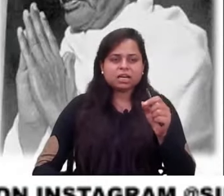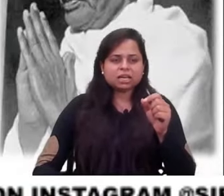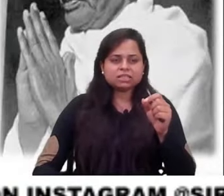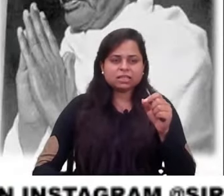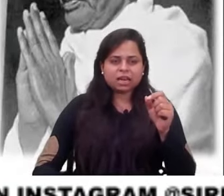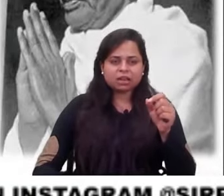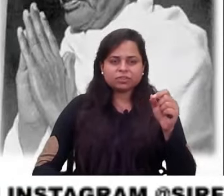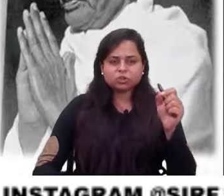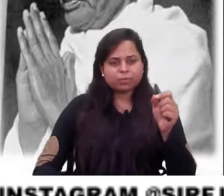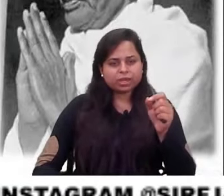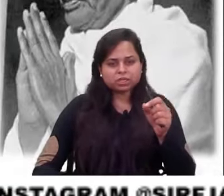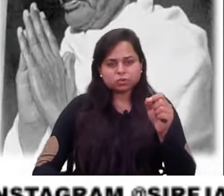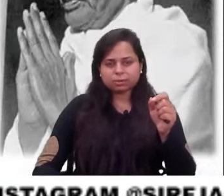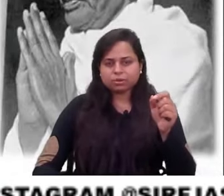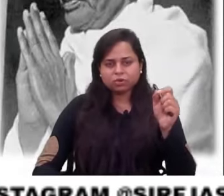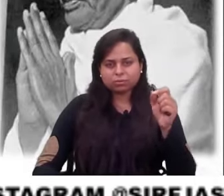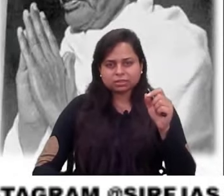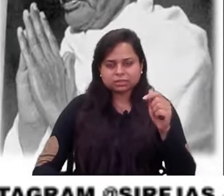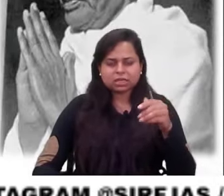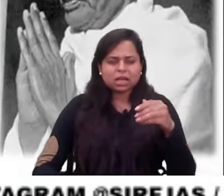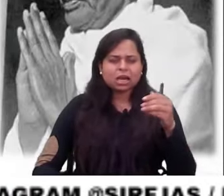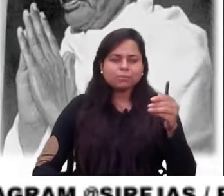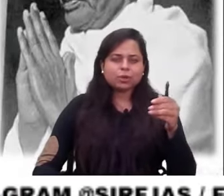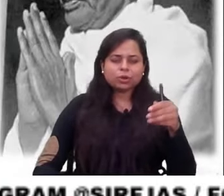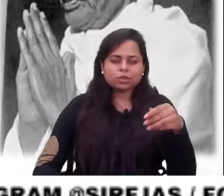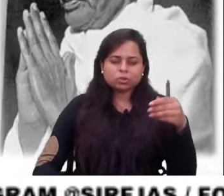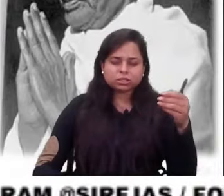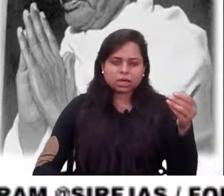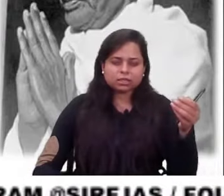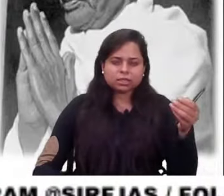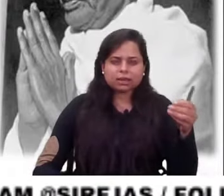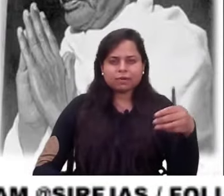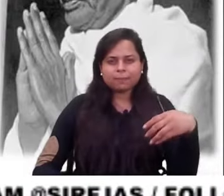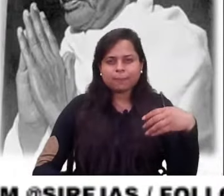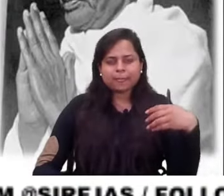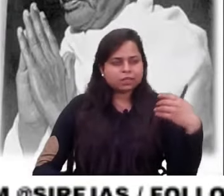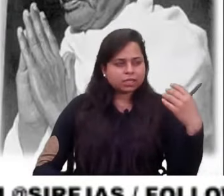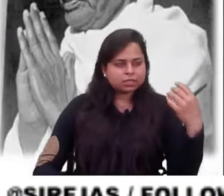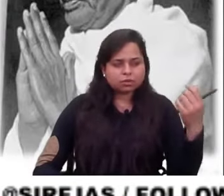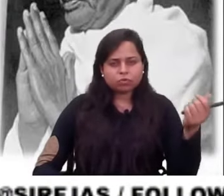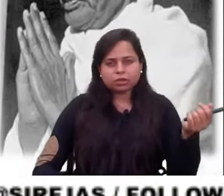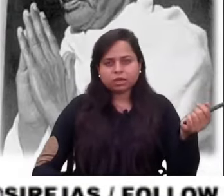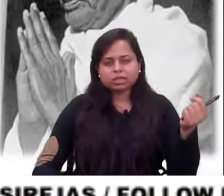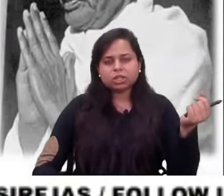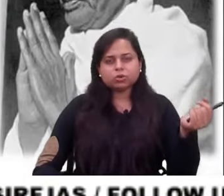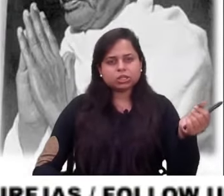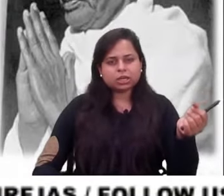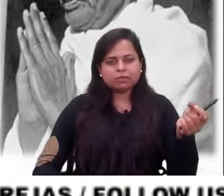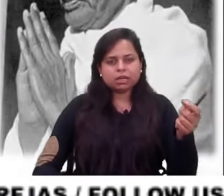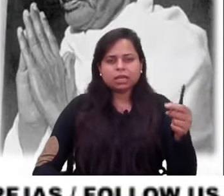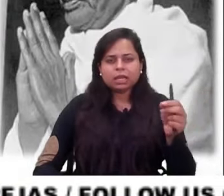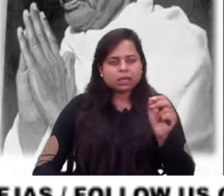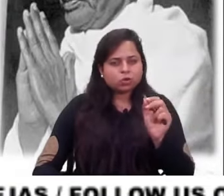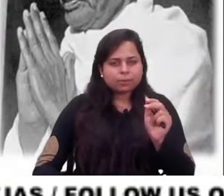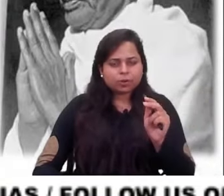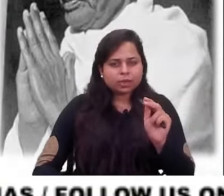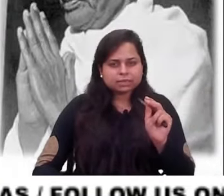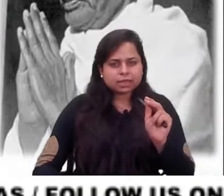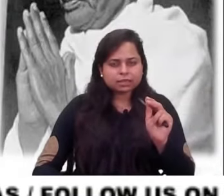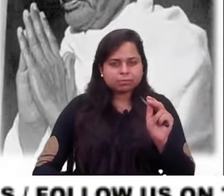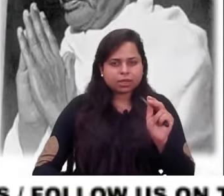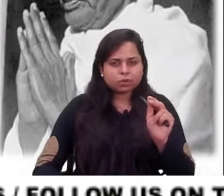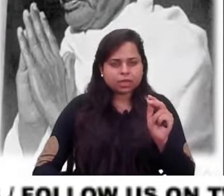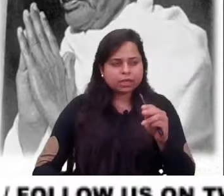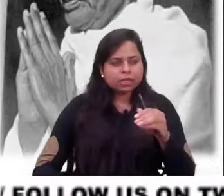स्टेबलाइजिंग लैंग्वेज टू मेक बूटेबल देने की तरफ जाने वाले